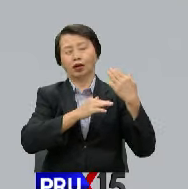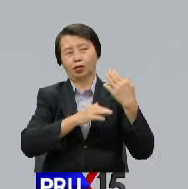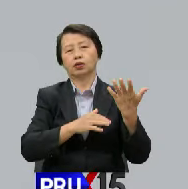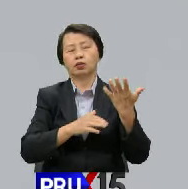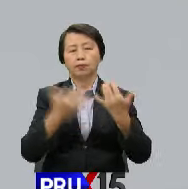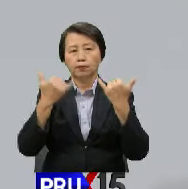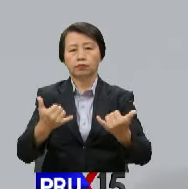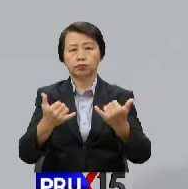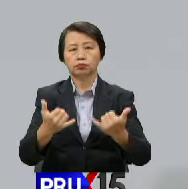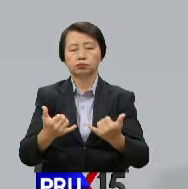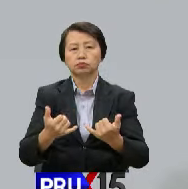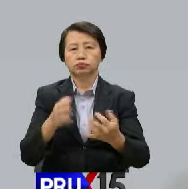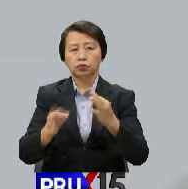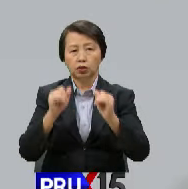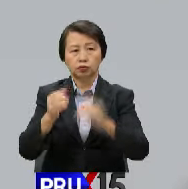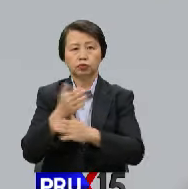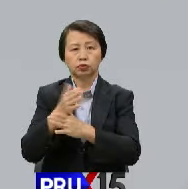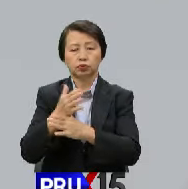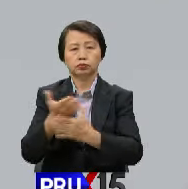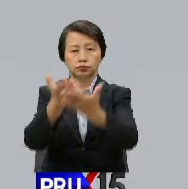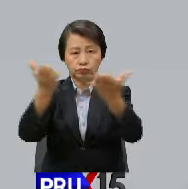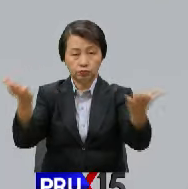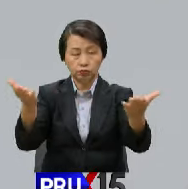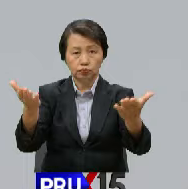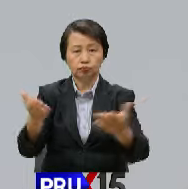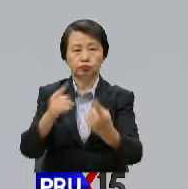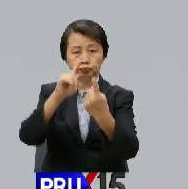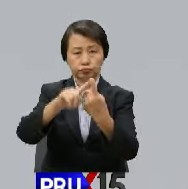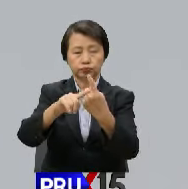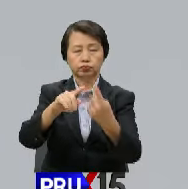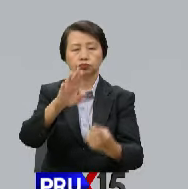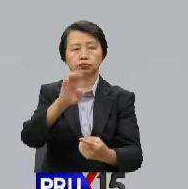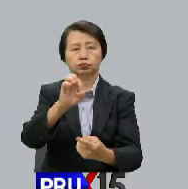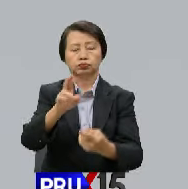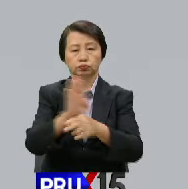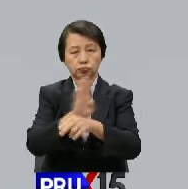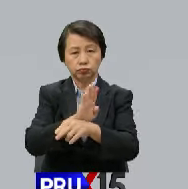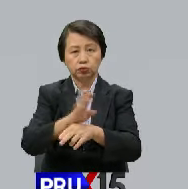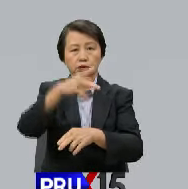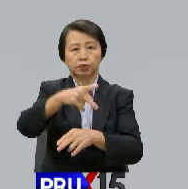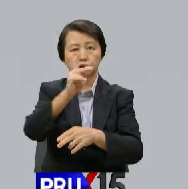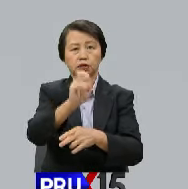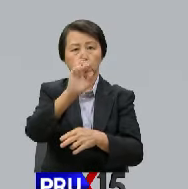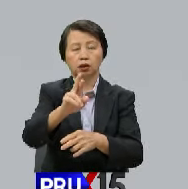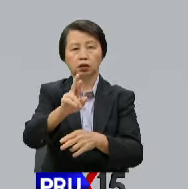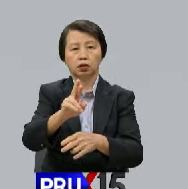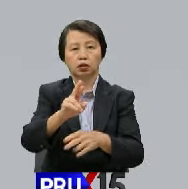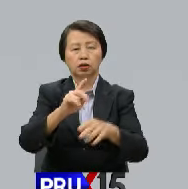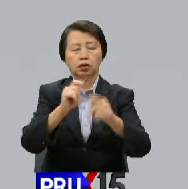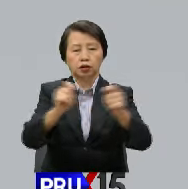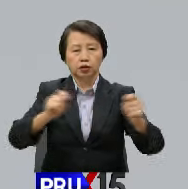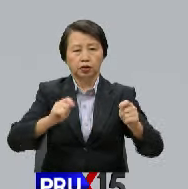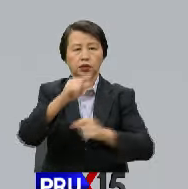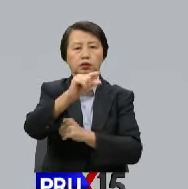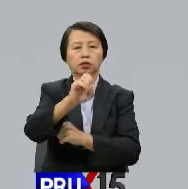musim Syarif ini kalau beli frekuensikan kepada anda semua merupakan pengurus sibiro ke usahawanan PQR cabang Tasik glugo